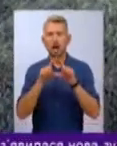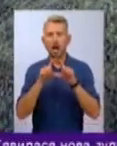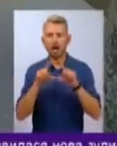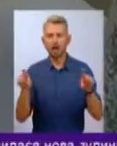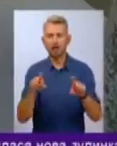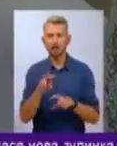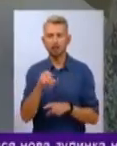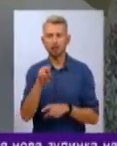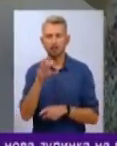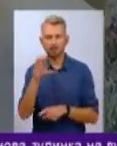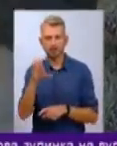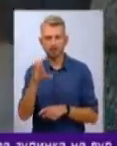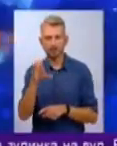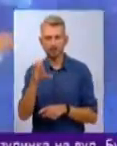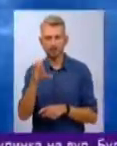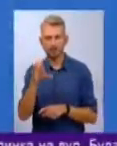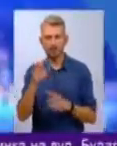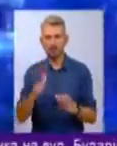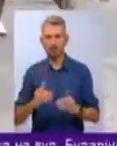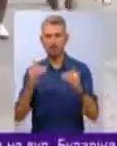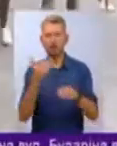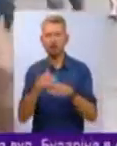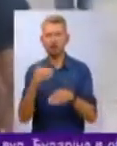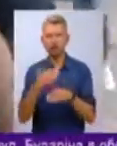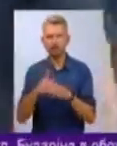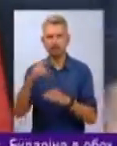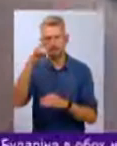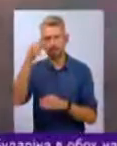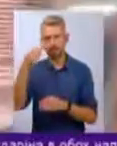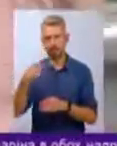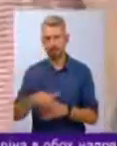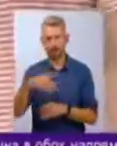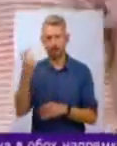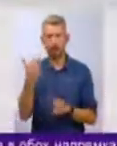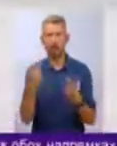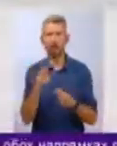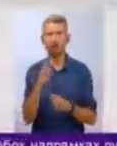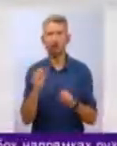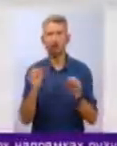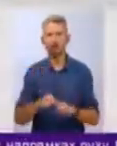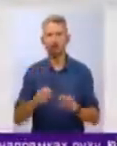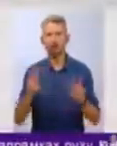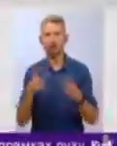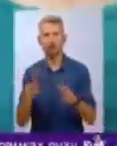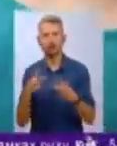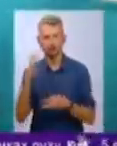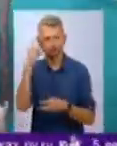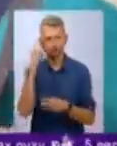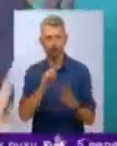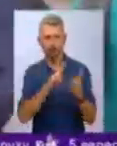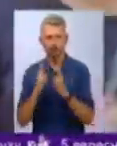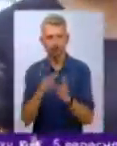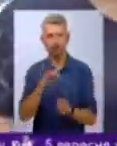Moody's підвищила кредитний рейтинг Харкова. Ну і де у вівторок можна потанцювати столичне танго.